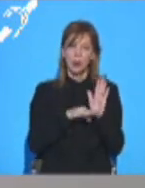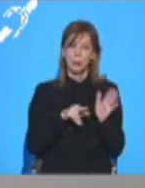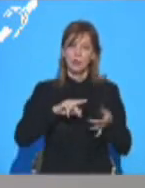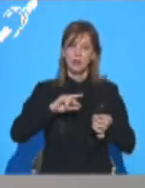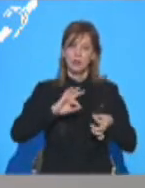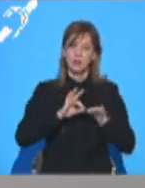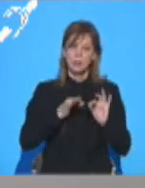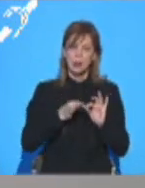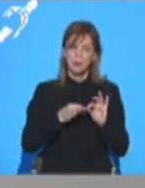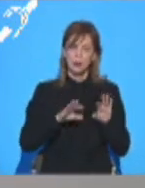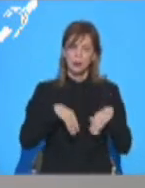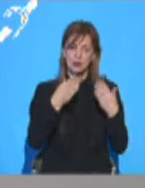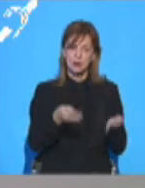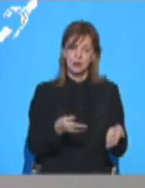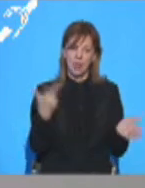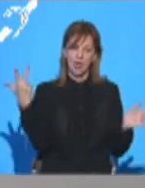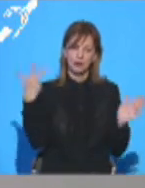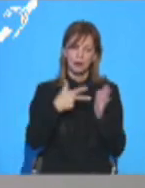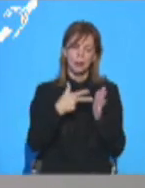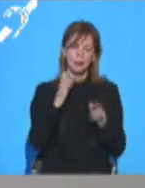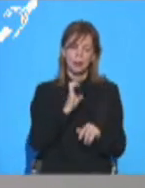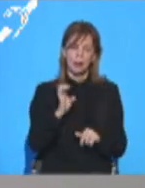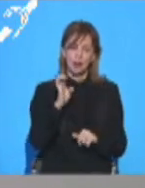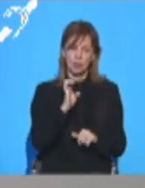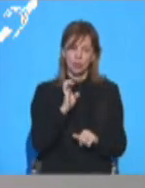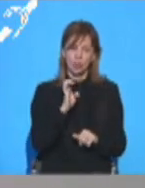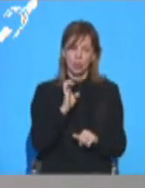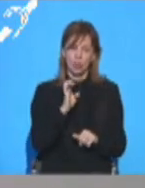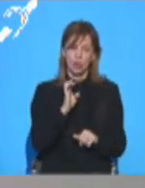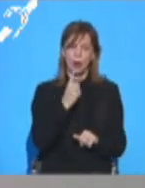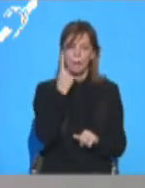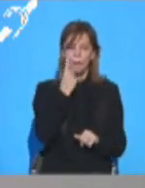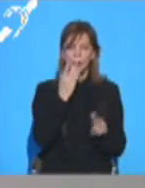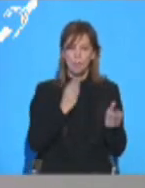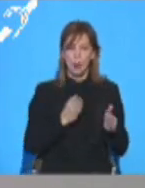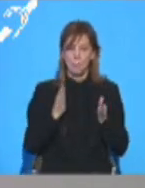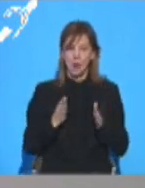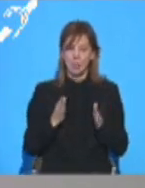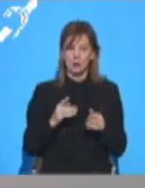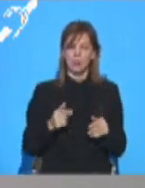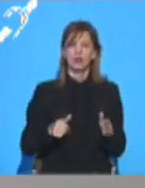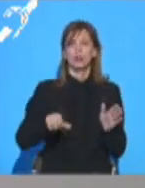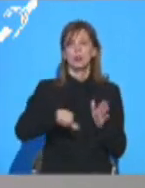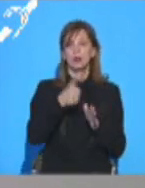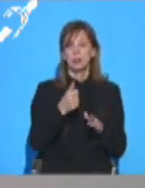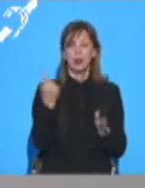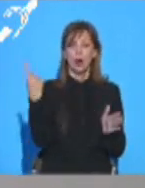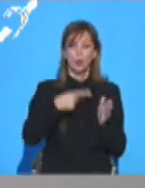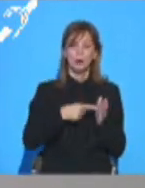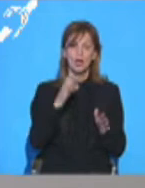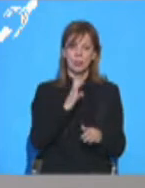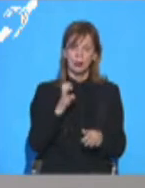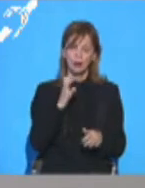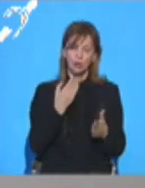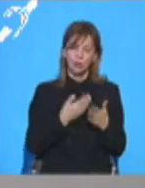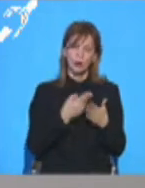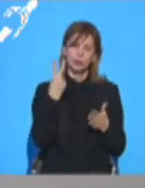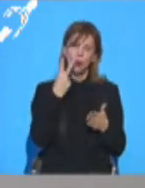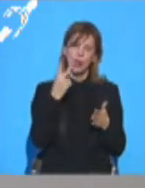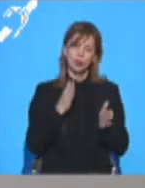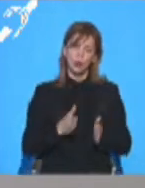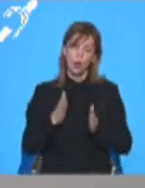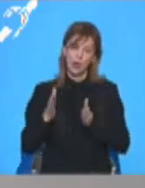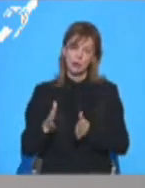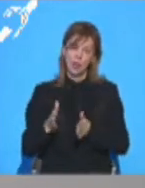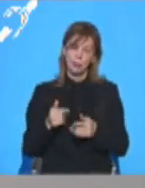presupunea acordarea unui sprijin de 3.000 de euro în prima parte a anului și încă 1.000 de euro pentru mulțime de culturi în a doua parte a